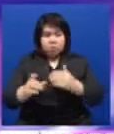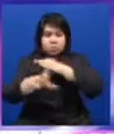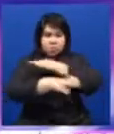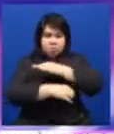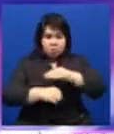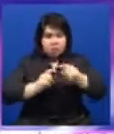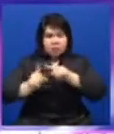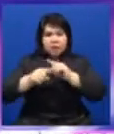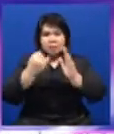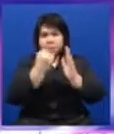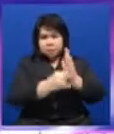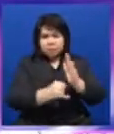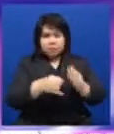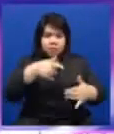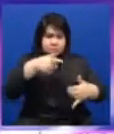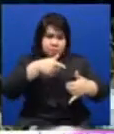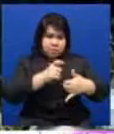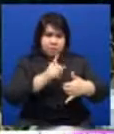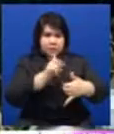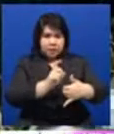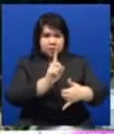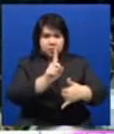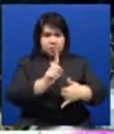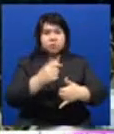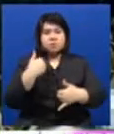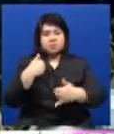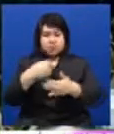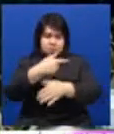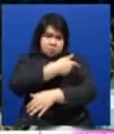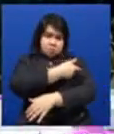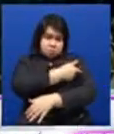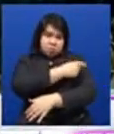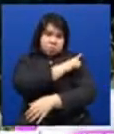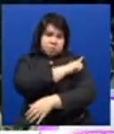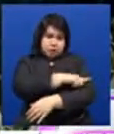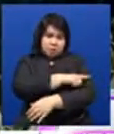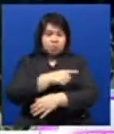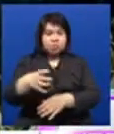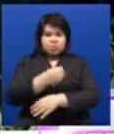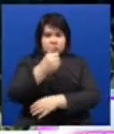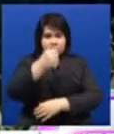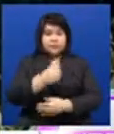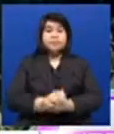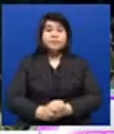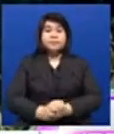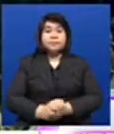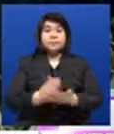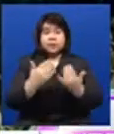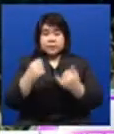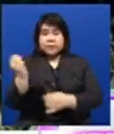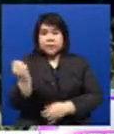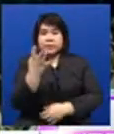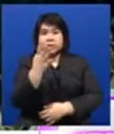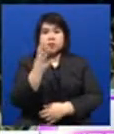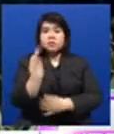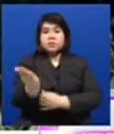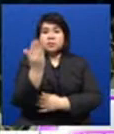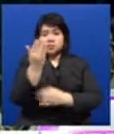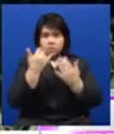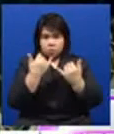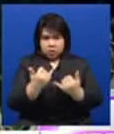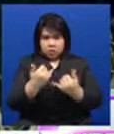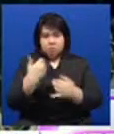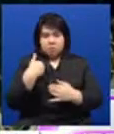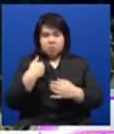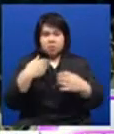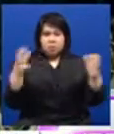ยึดเฮโรอีนได้จำนวนมากเมื่อเวลา 4นาฬิกาวันนี้ทหารพรานกองทัพภาคที่ 3ส่วนแยก 1ปะทะกับ